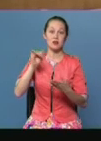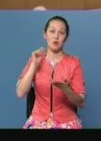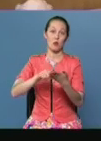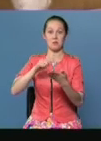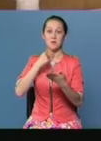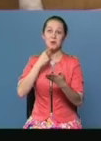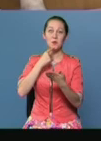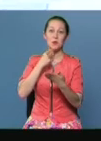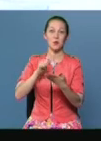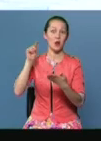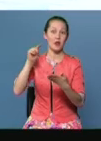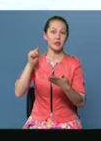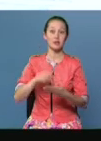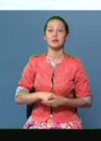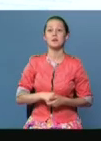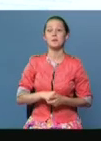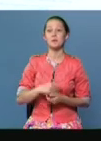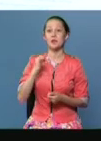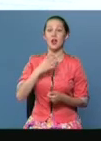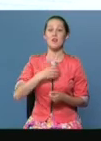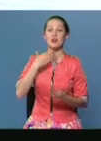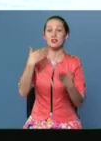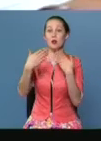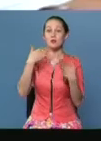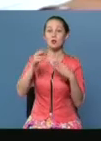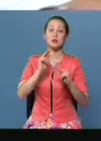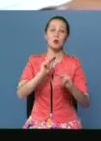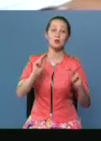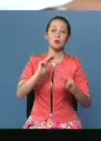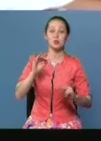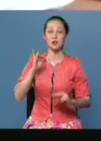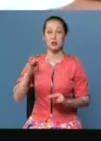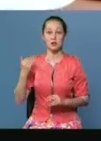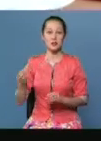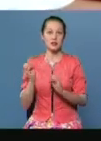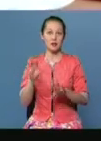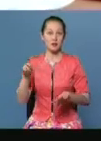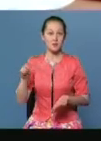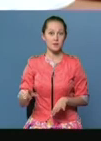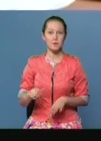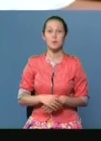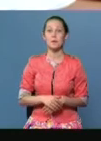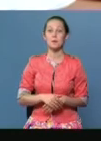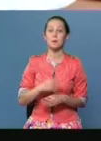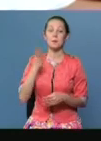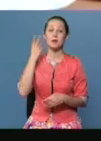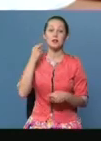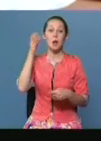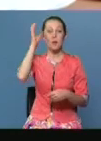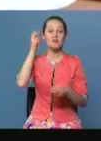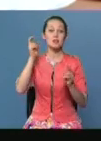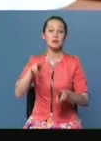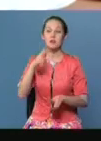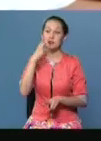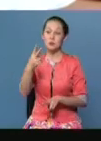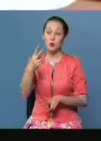важнее непосредственное общение между экзаменатором и учеником. Когда именно профессионал смотрит на ученика и уже видит